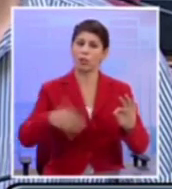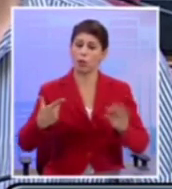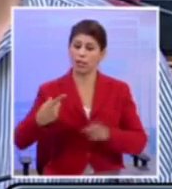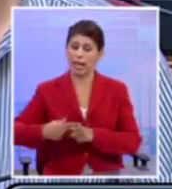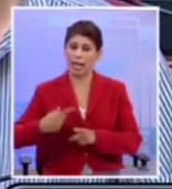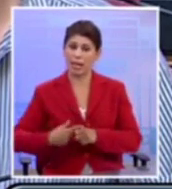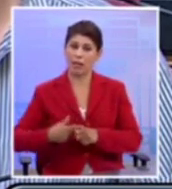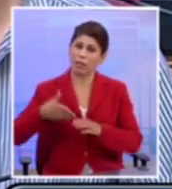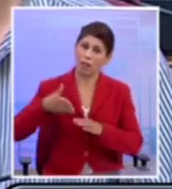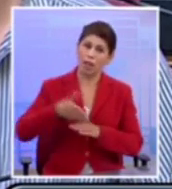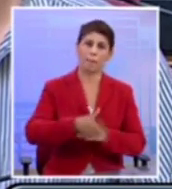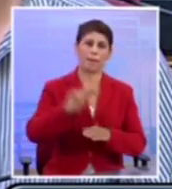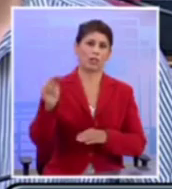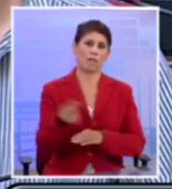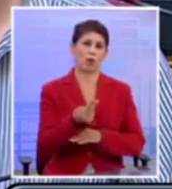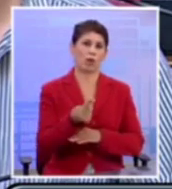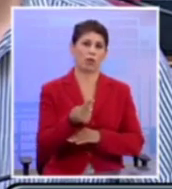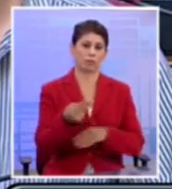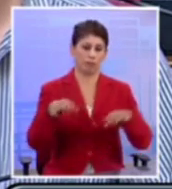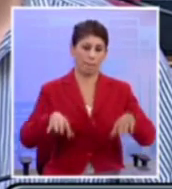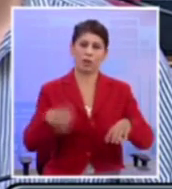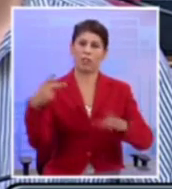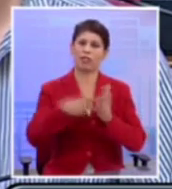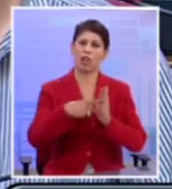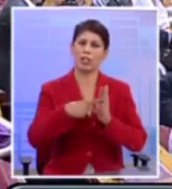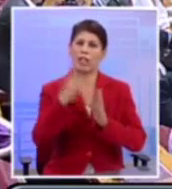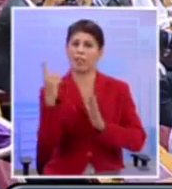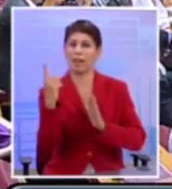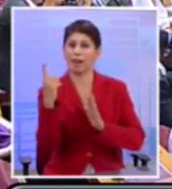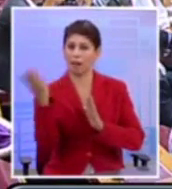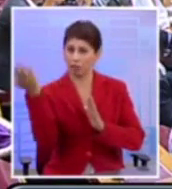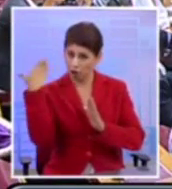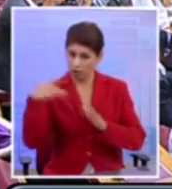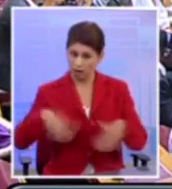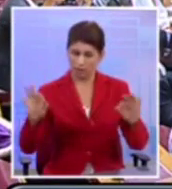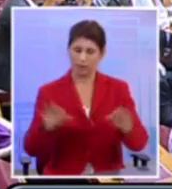μας εισερχόταν στο ευρώ. Ακριβώς, το 2001.